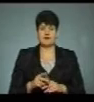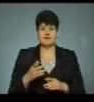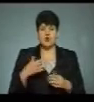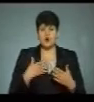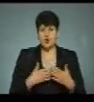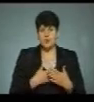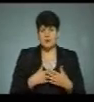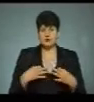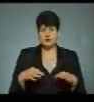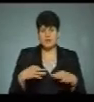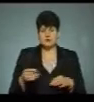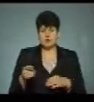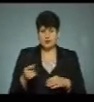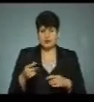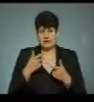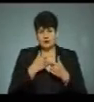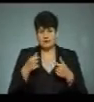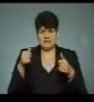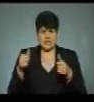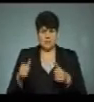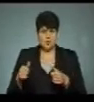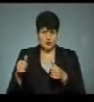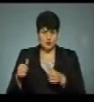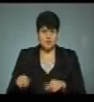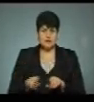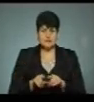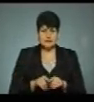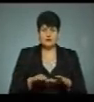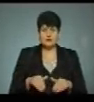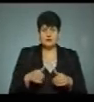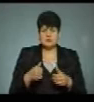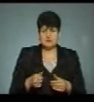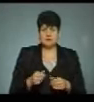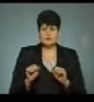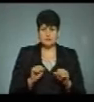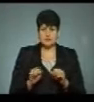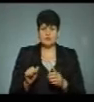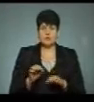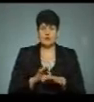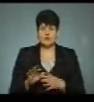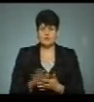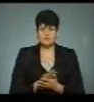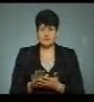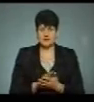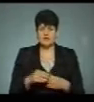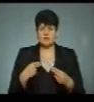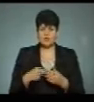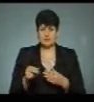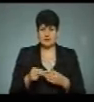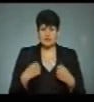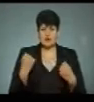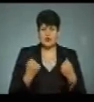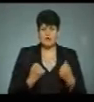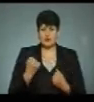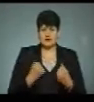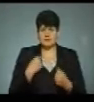Тернополя та інформаційних моніторах. Також він дав розпорядження перевізникам проводити дезінфекцію транспорту та закупити для водіїв індивідуальні засоби